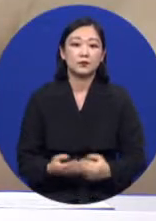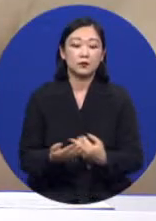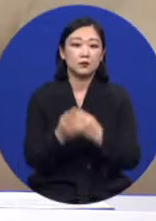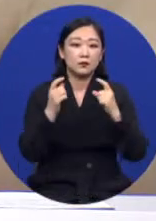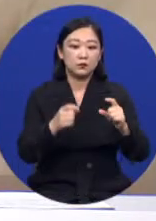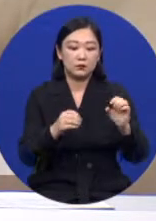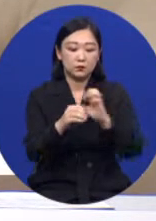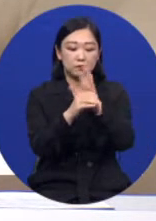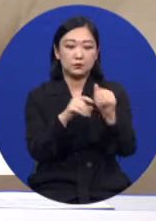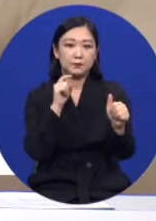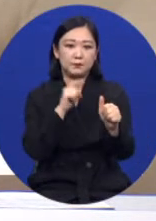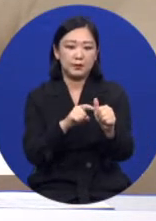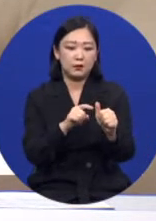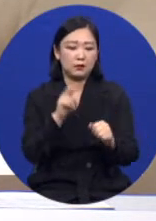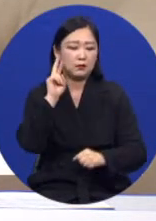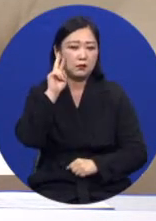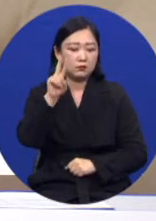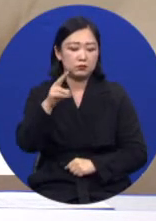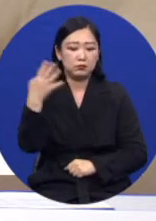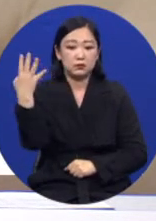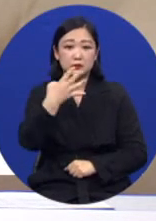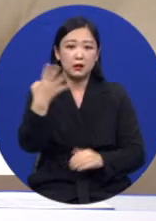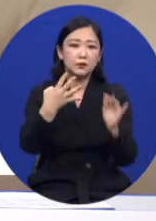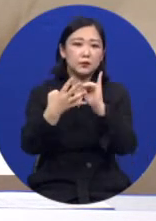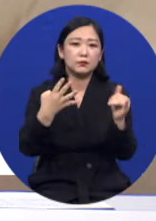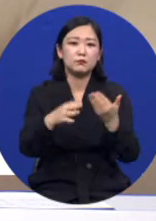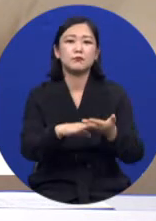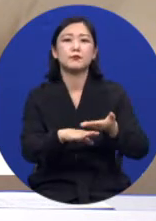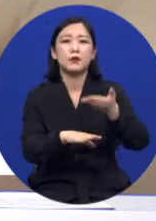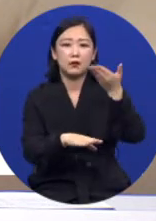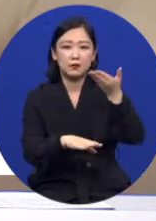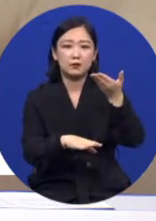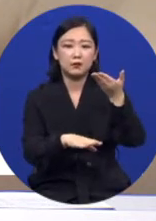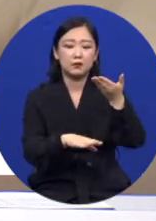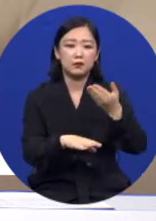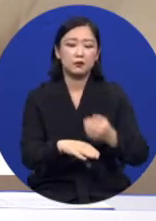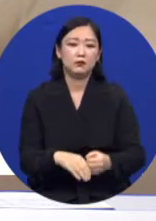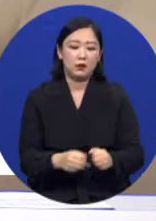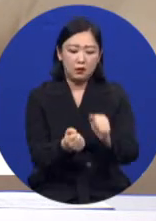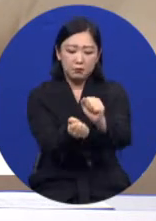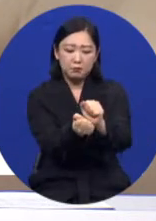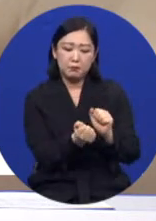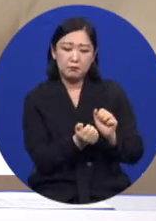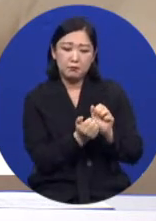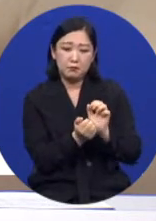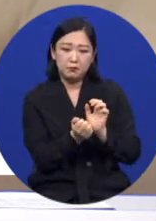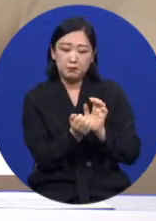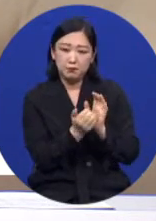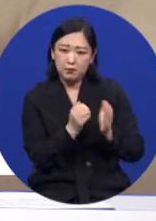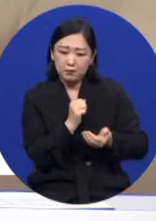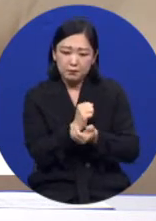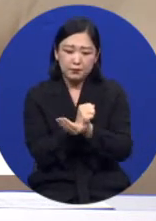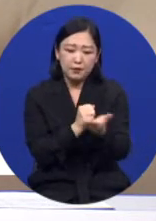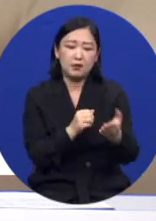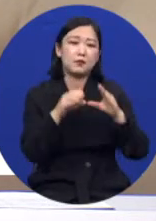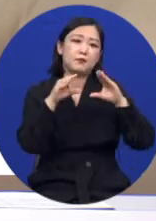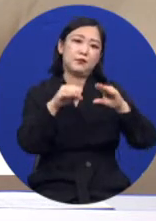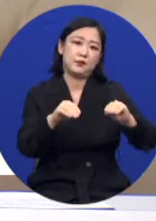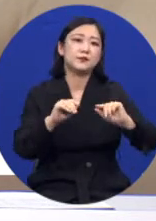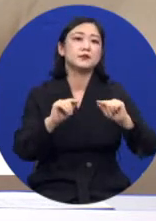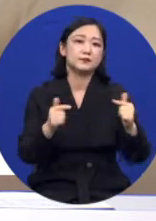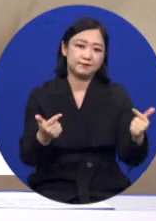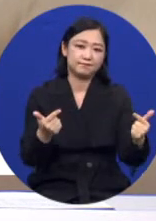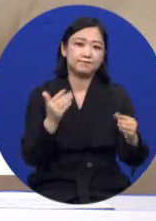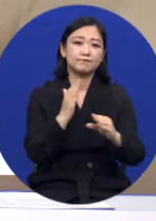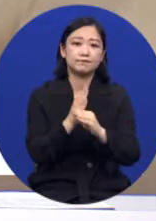제주역 코로나19 확진자가 이틀째 4,000명대를 기록하면서 감염 확산세가 좀처럼 멈출 기미를 보이지